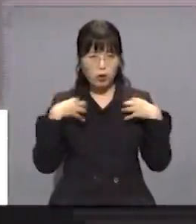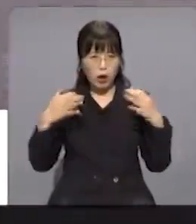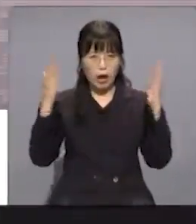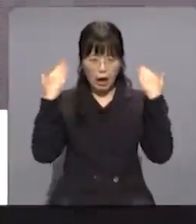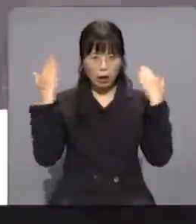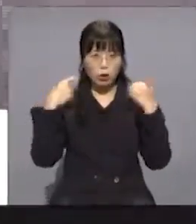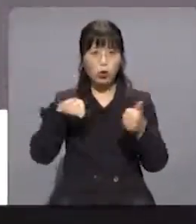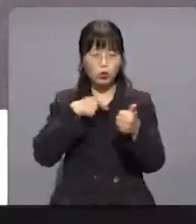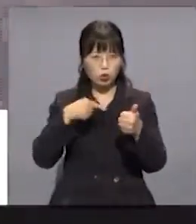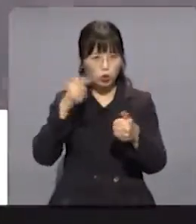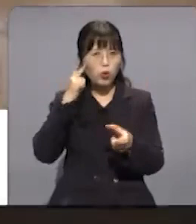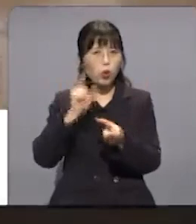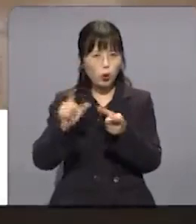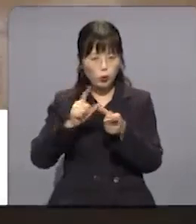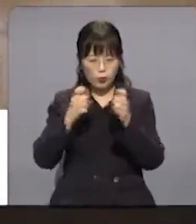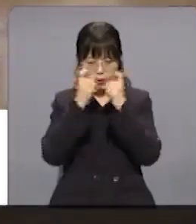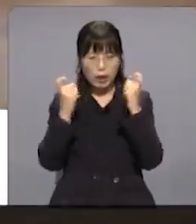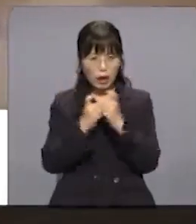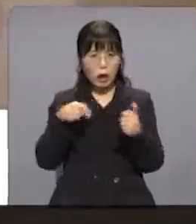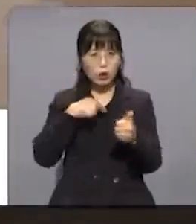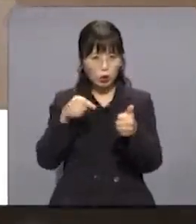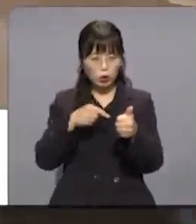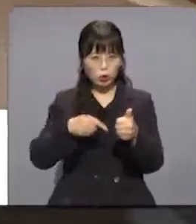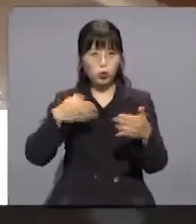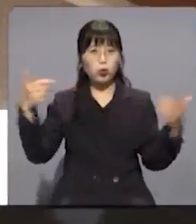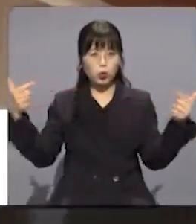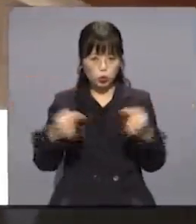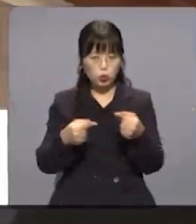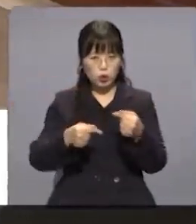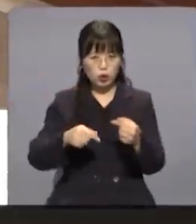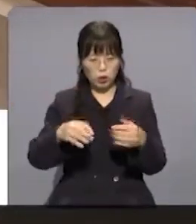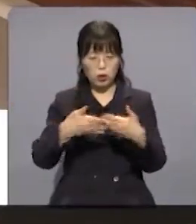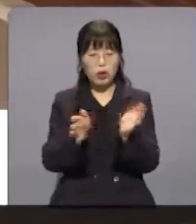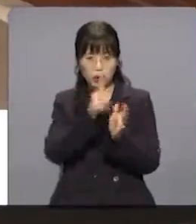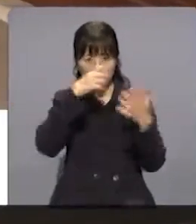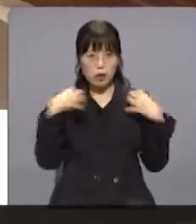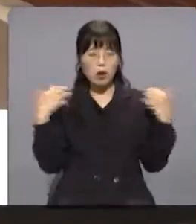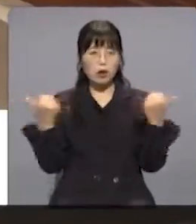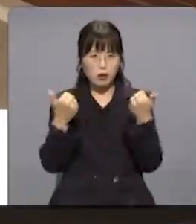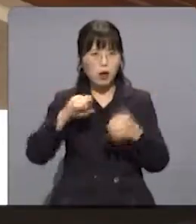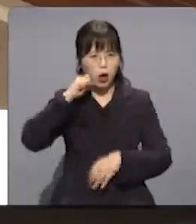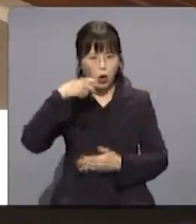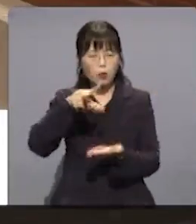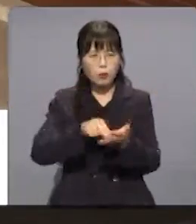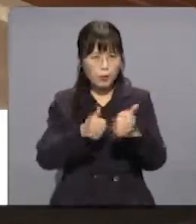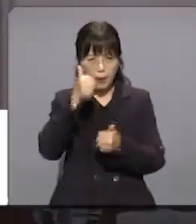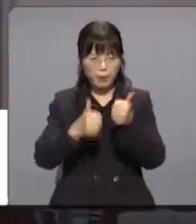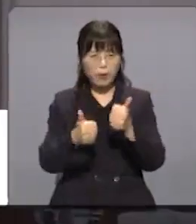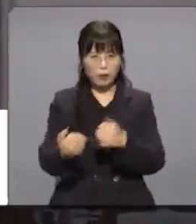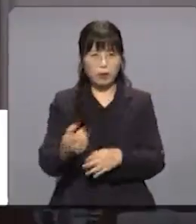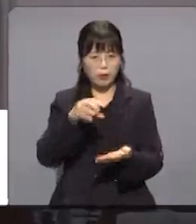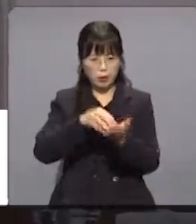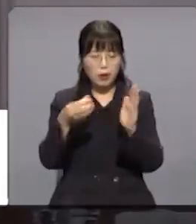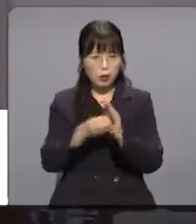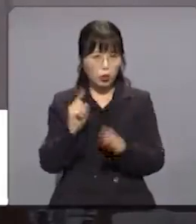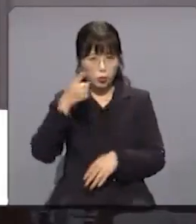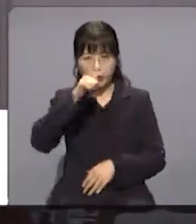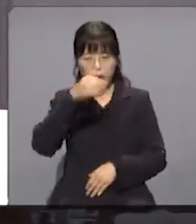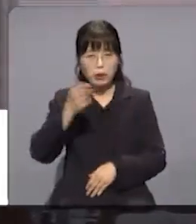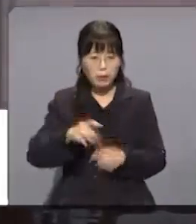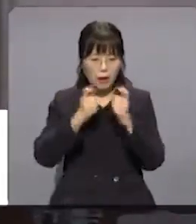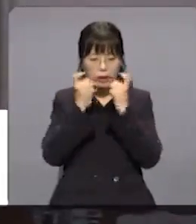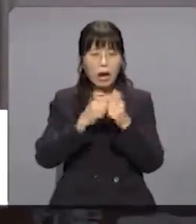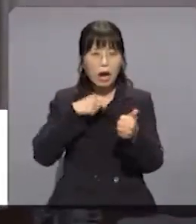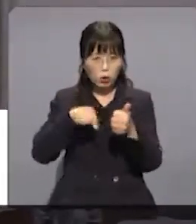학교교육 경쟁력 재고 및 차고유 경감 관련 당정협의회를 열고 킬러 문항은 시험 변별력을 높이는 방법이지만 사교육을